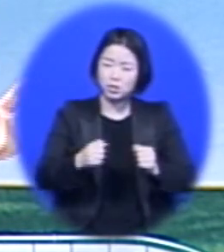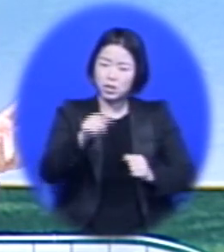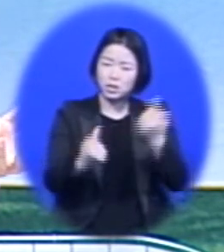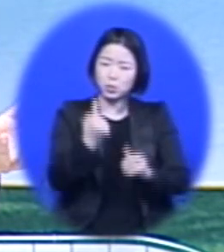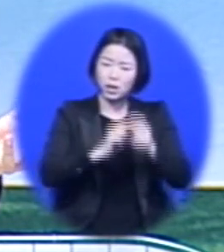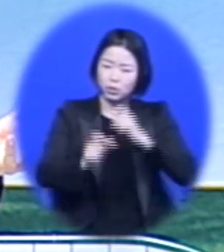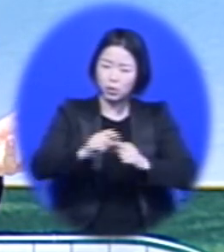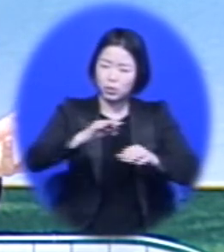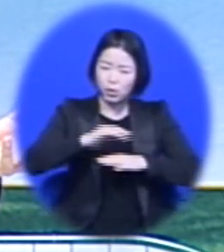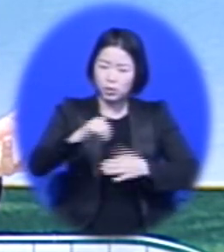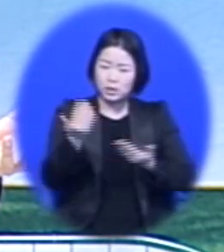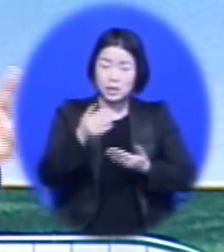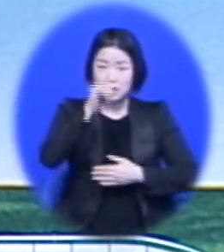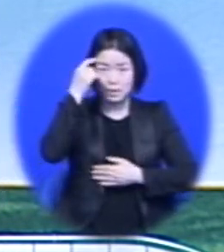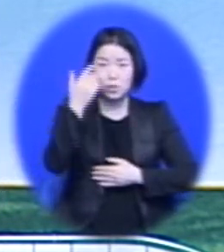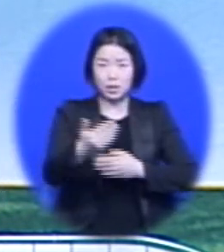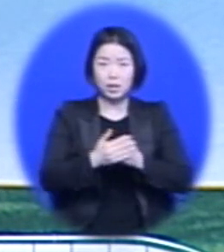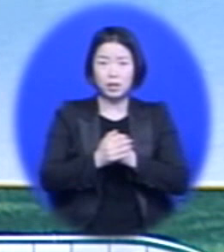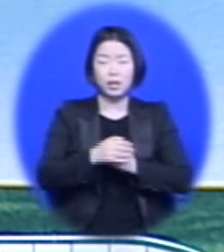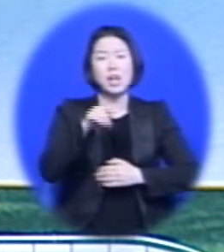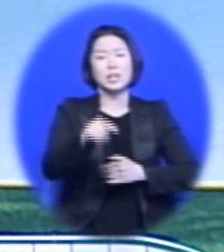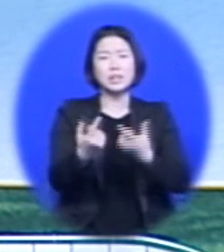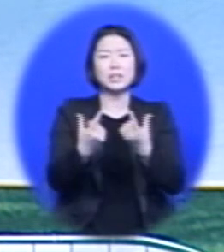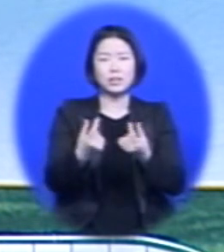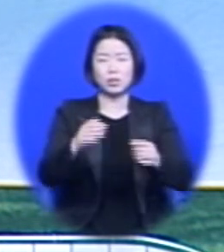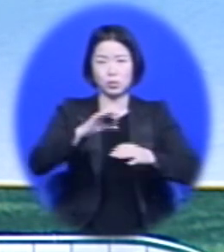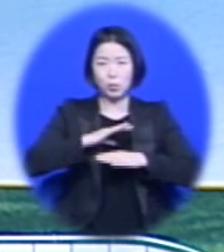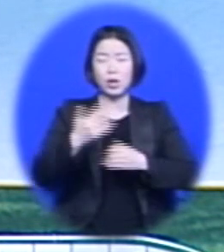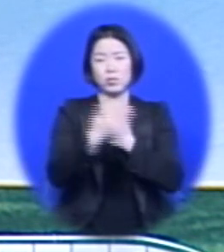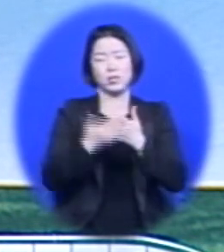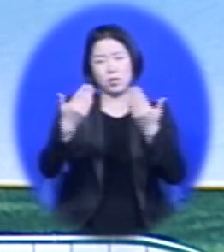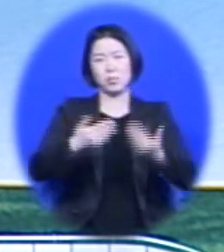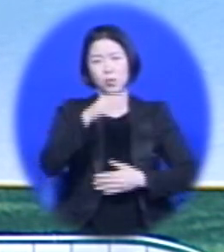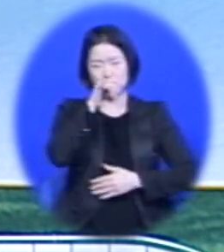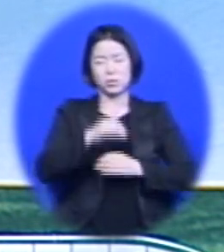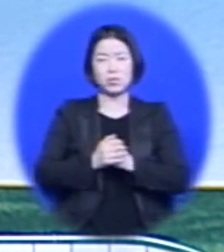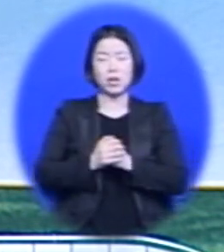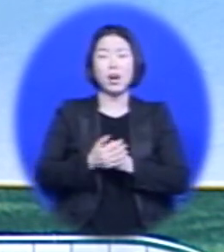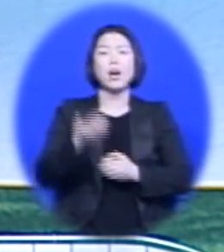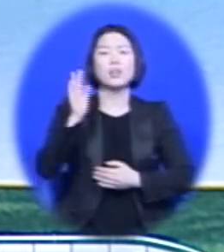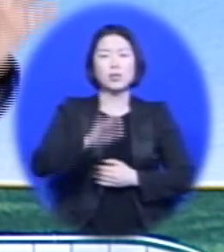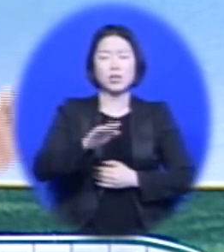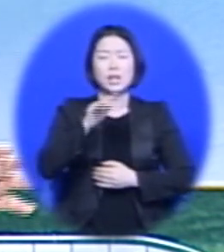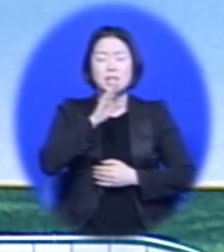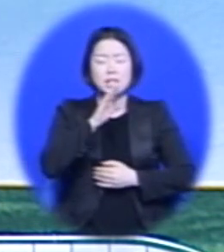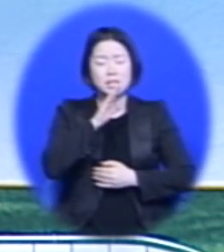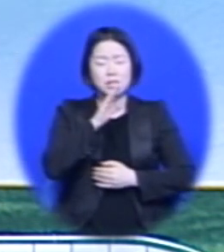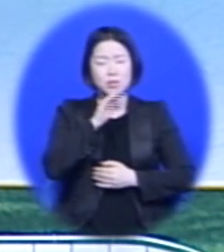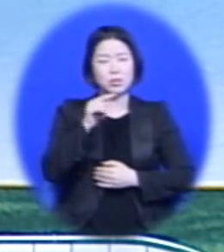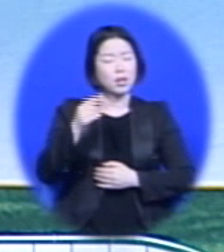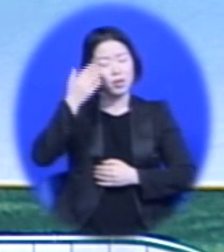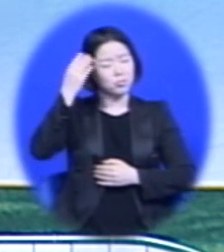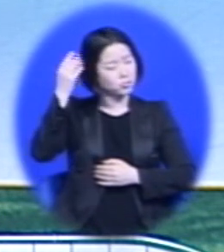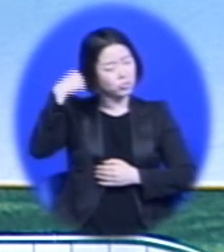놀라운 일이 있겠습니까? 그런 놀라운 은혜를 우리가 받고 있다고요. 그런데 실제로는 전혀 무감각하게